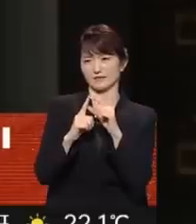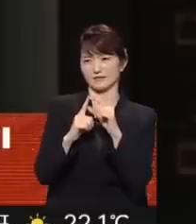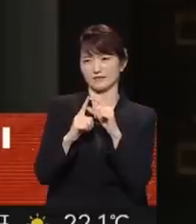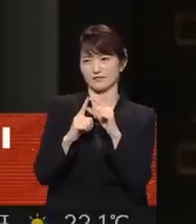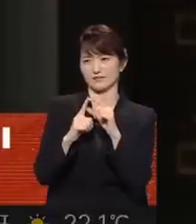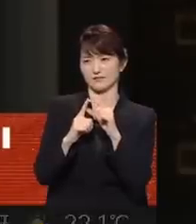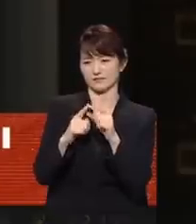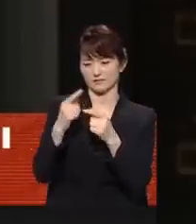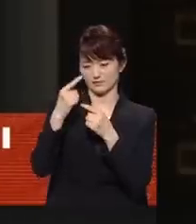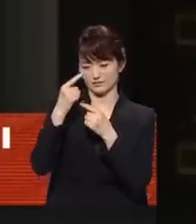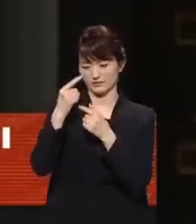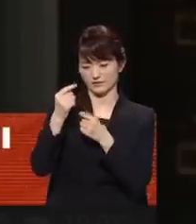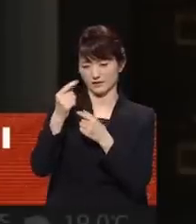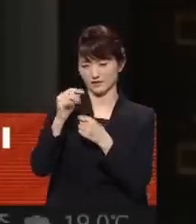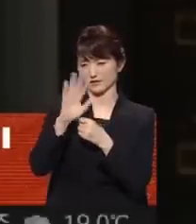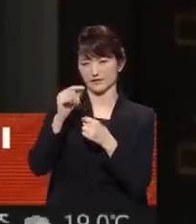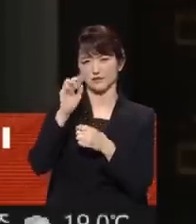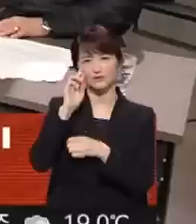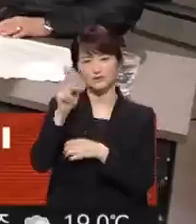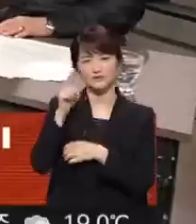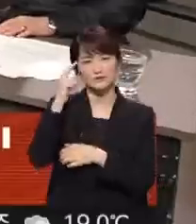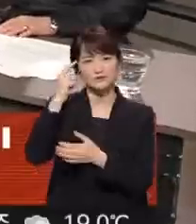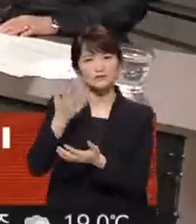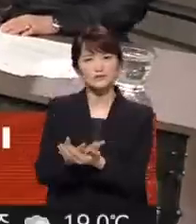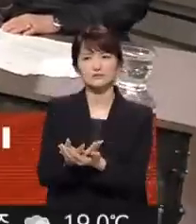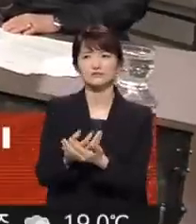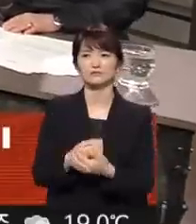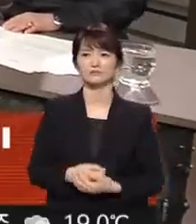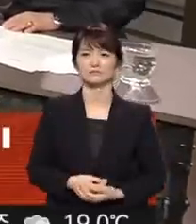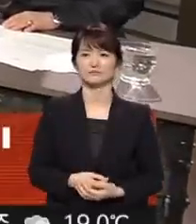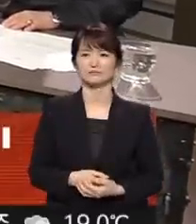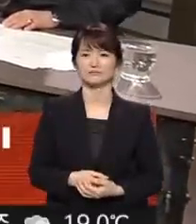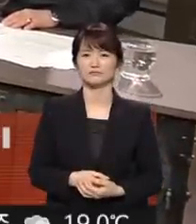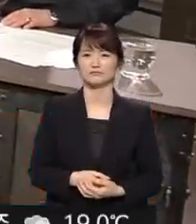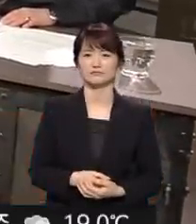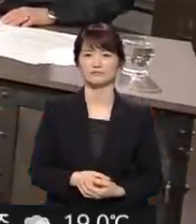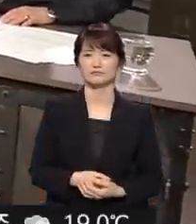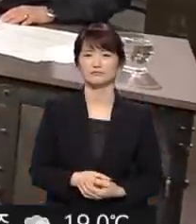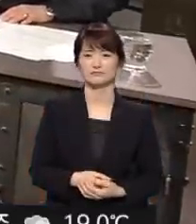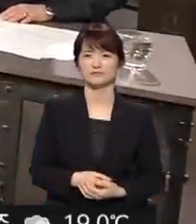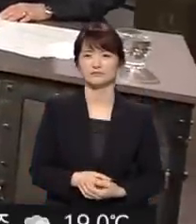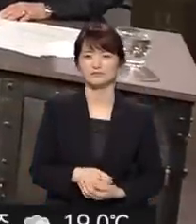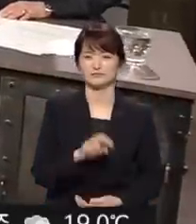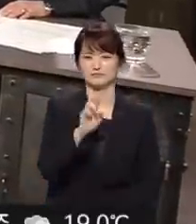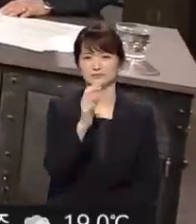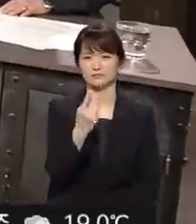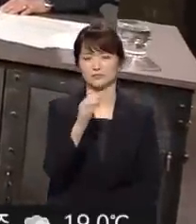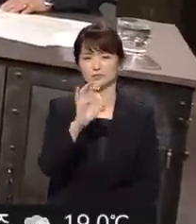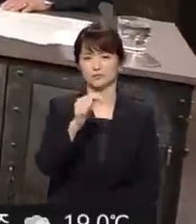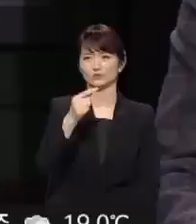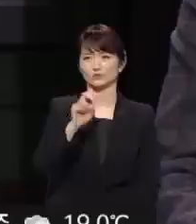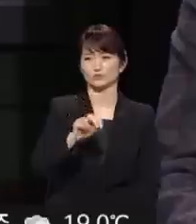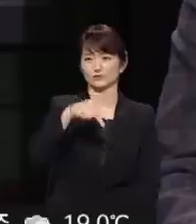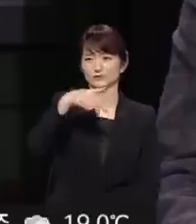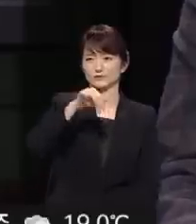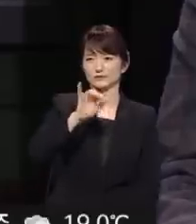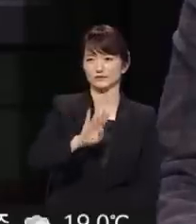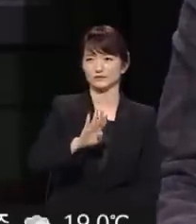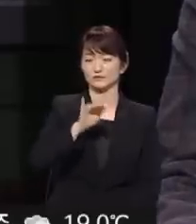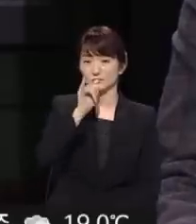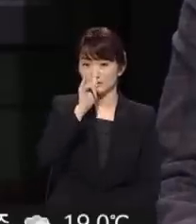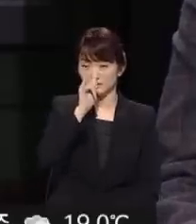너무 충격을 받으셨는데 자, 이 기자. 그게 있다면서요, 그게. 모음집이. 모음집 있습니다. 제가 레전드 모음집을